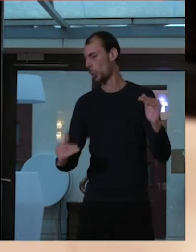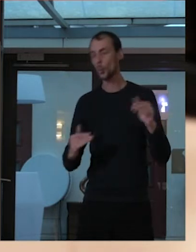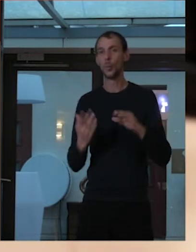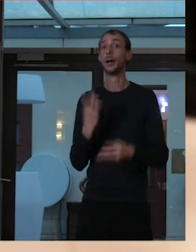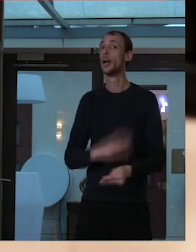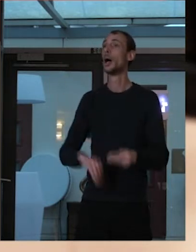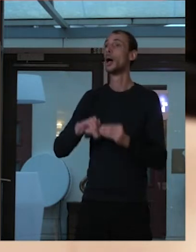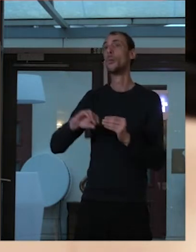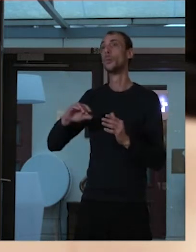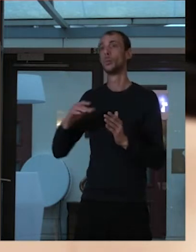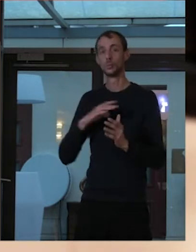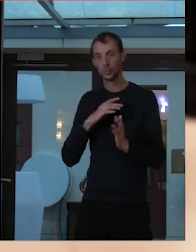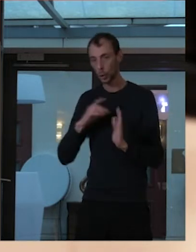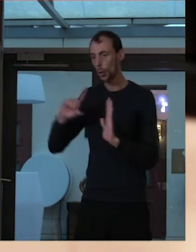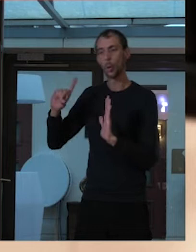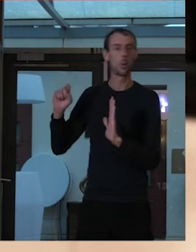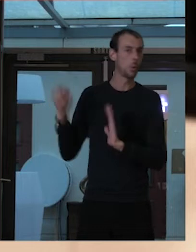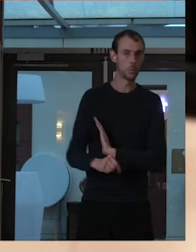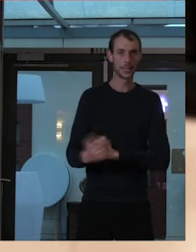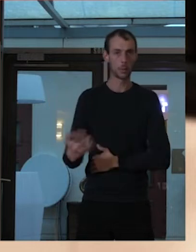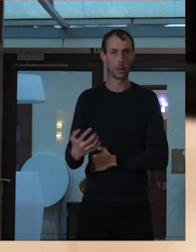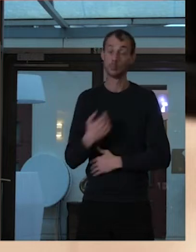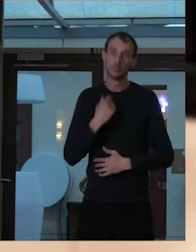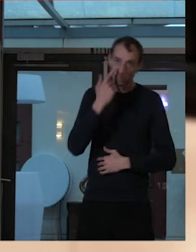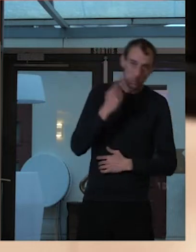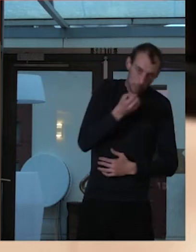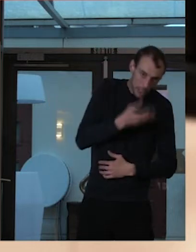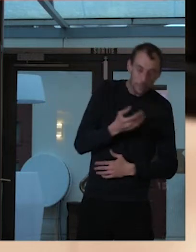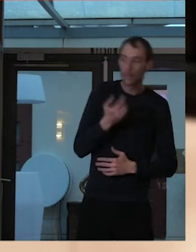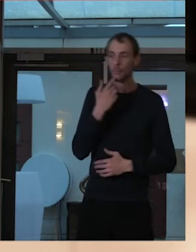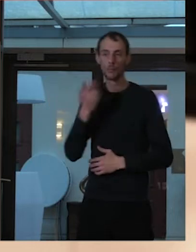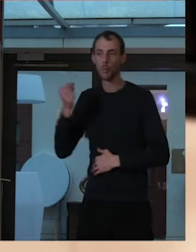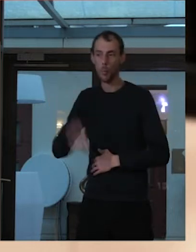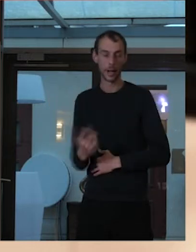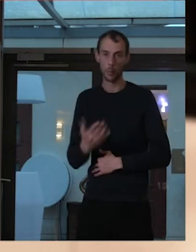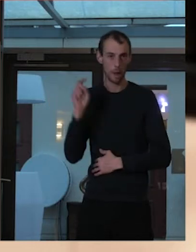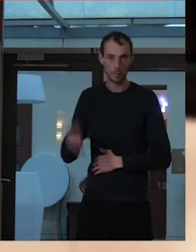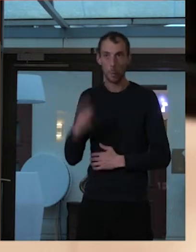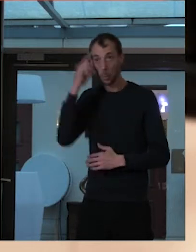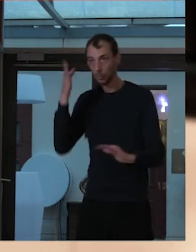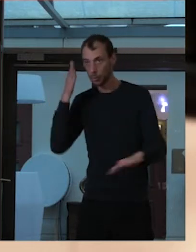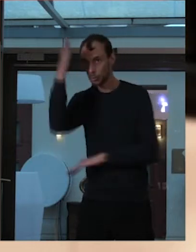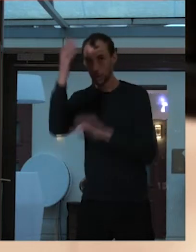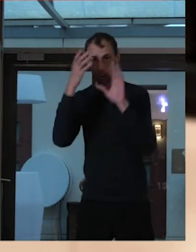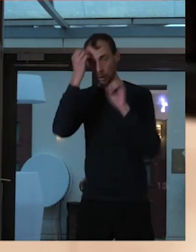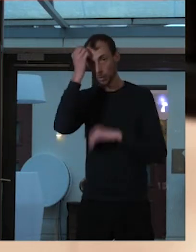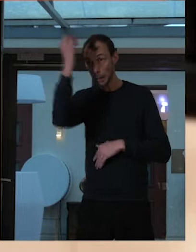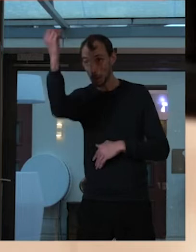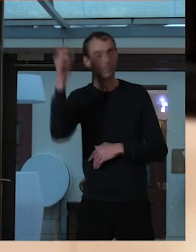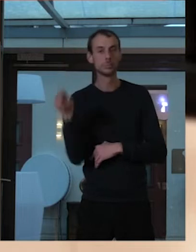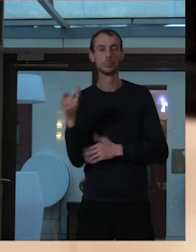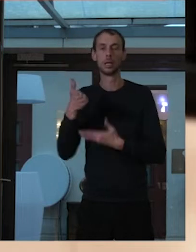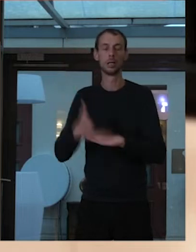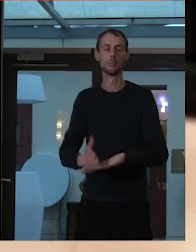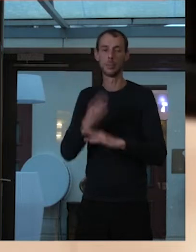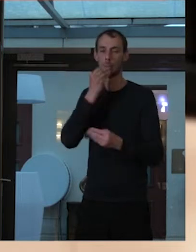mon sens une bonne chose, de préparer très tôt ce que va être leur vie future, parce qu'elles savent qu'elles ne vont pas forcément, et notamment en